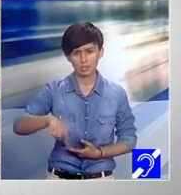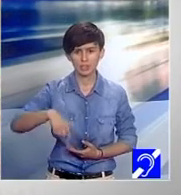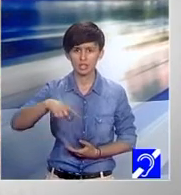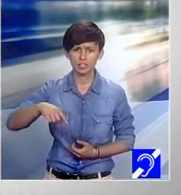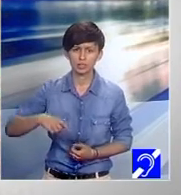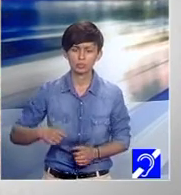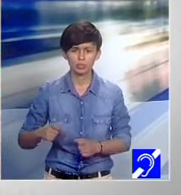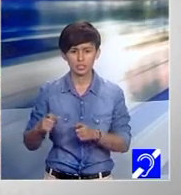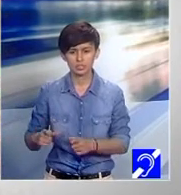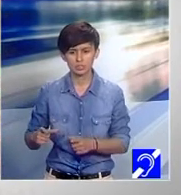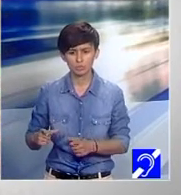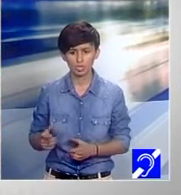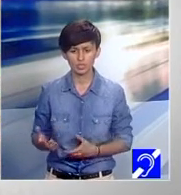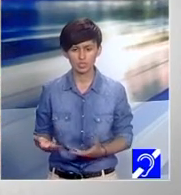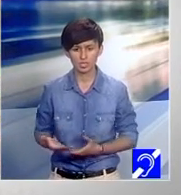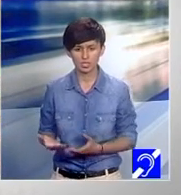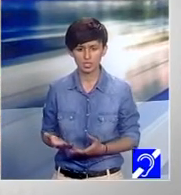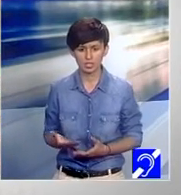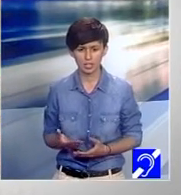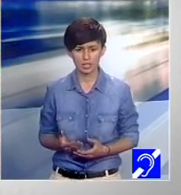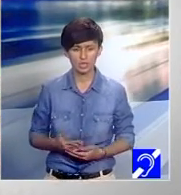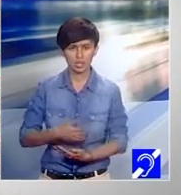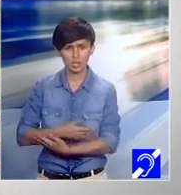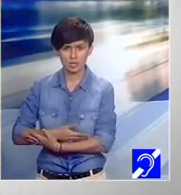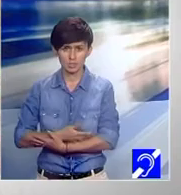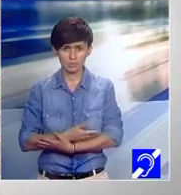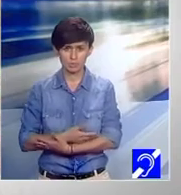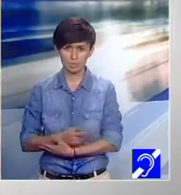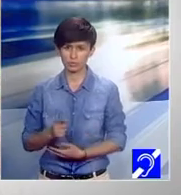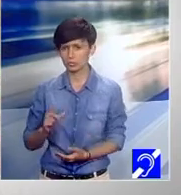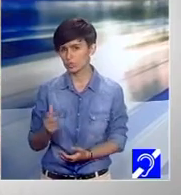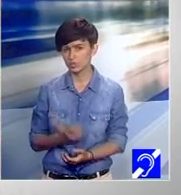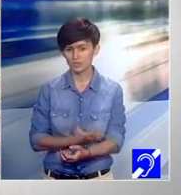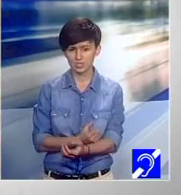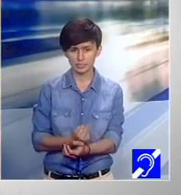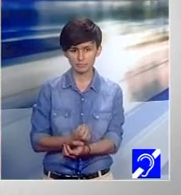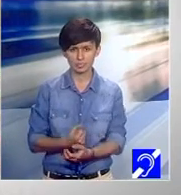sunt situații în care, pur și simplu, nou-născutului nu îi se recoltează. Aici,